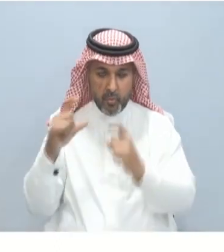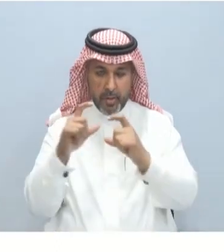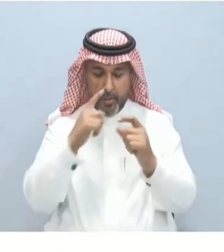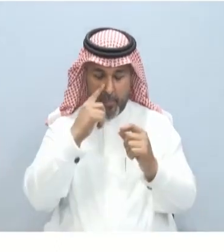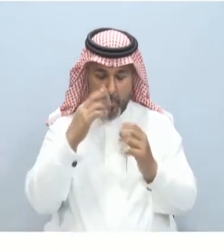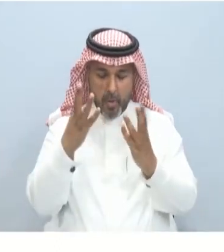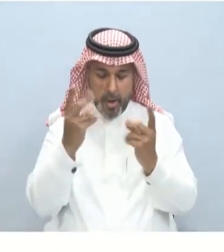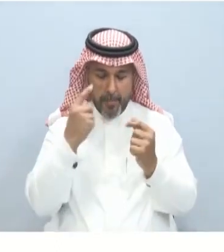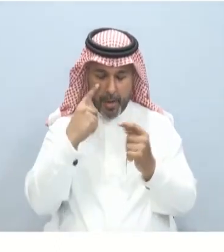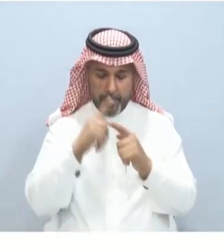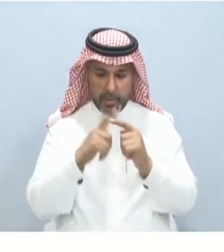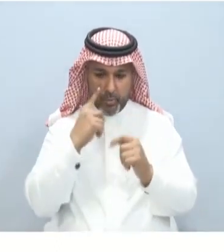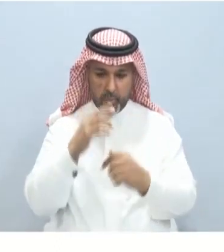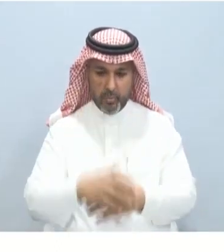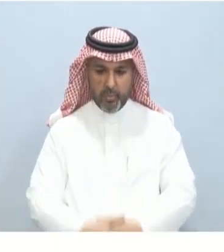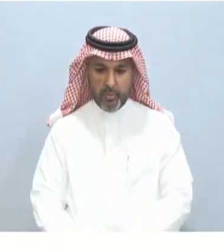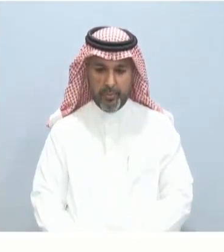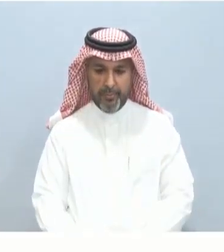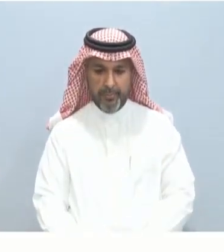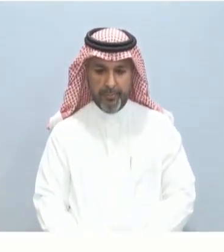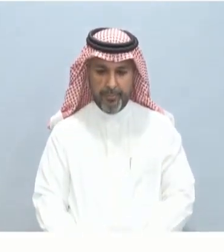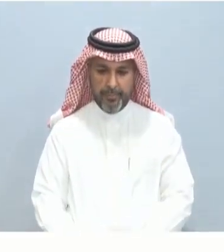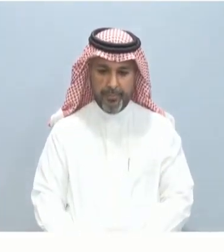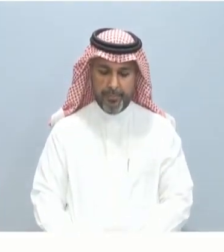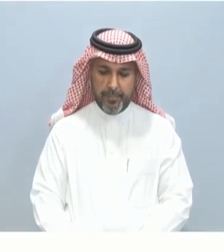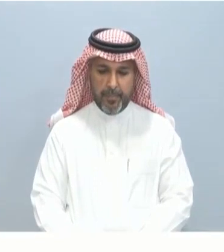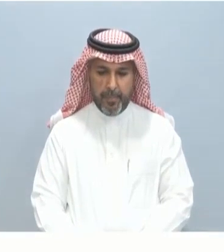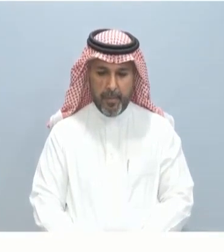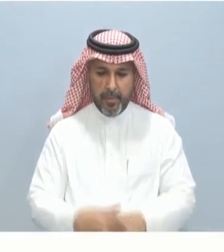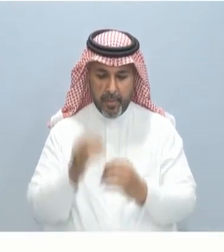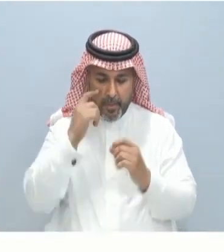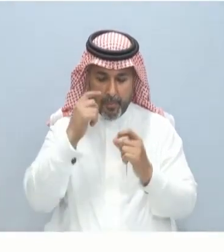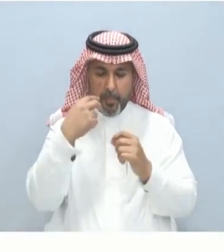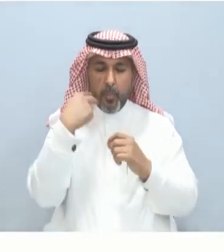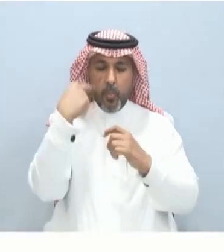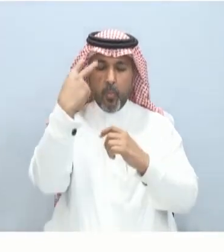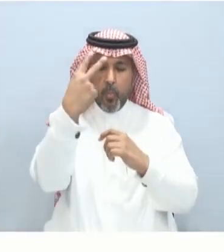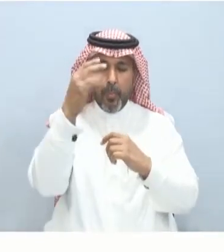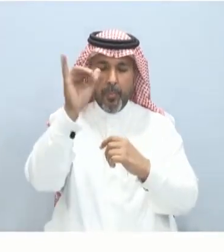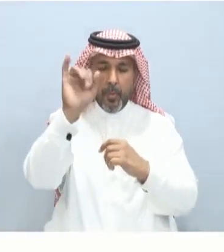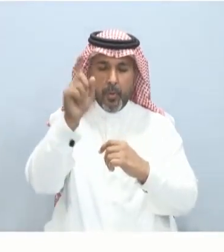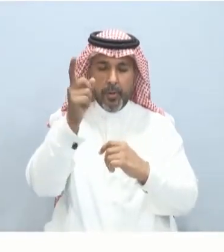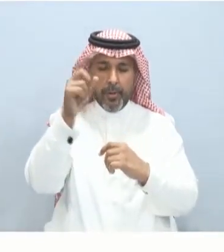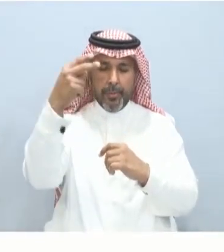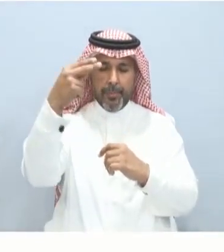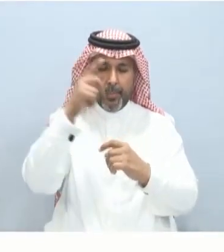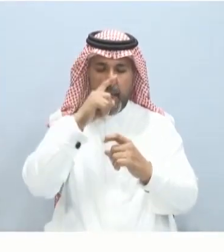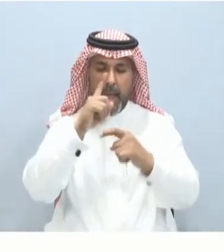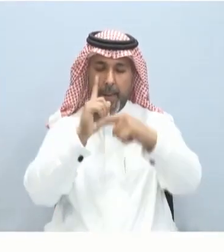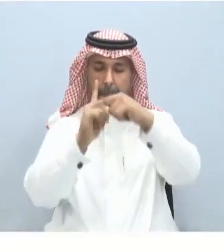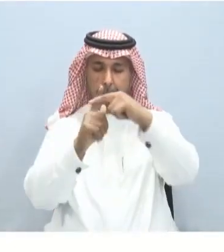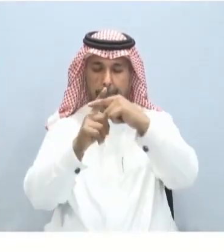كما قلنا نقرا بطريقه رياضيه صحيحه مربع مجموع حدين